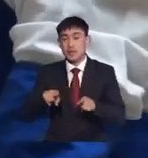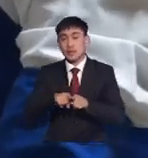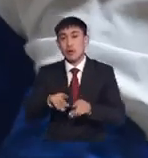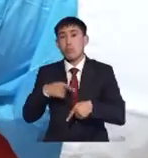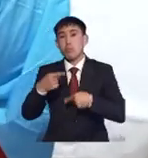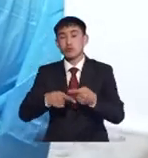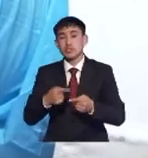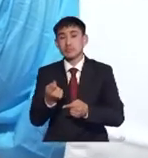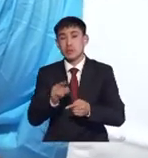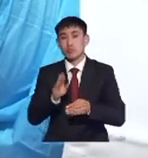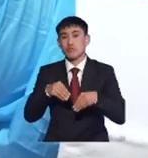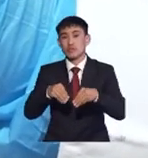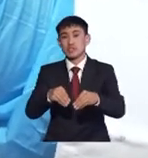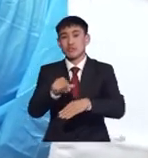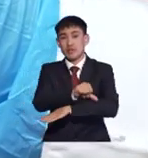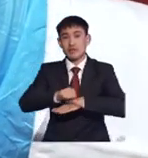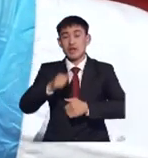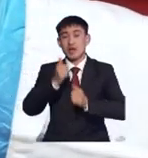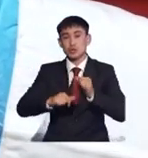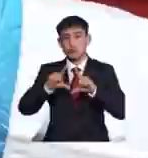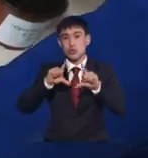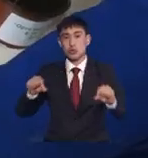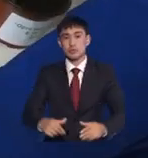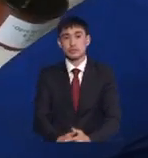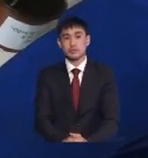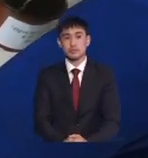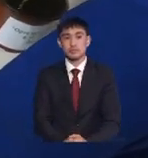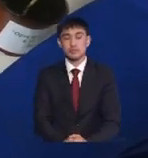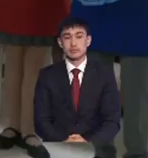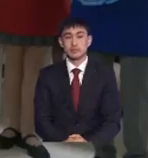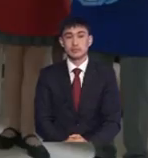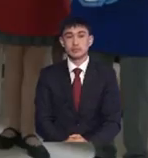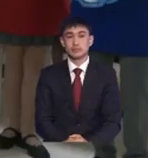позже семена будут высажены во дворе каждой школы.